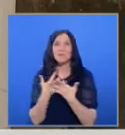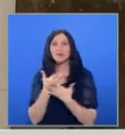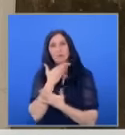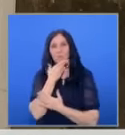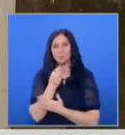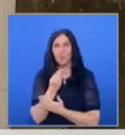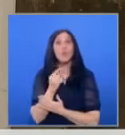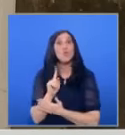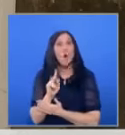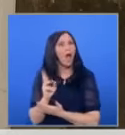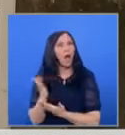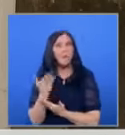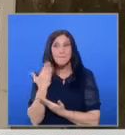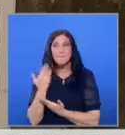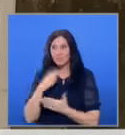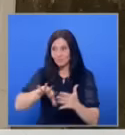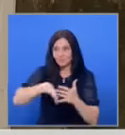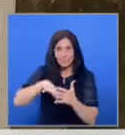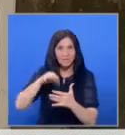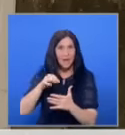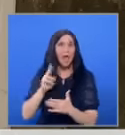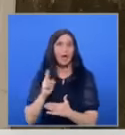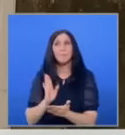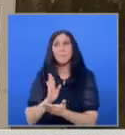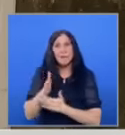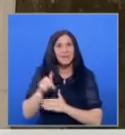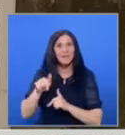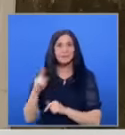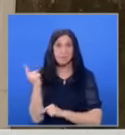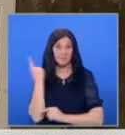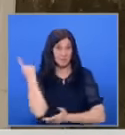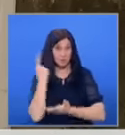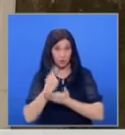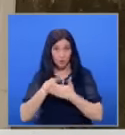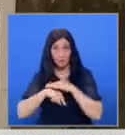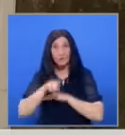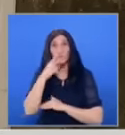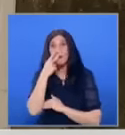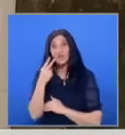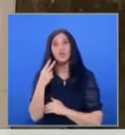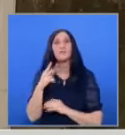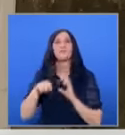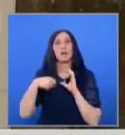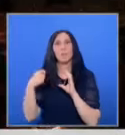познат. Но как беше генерирана и как премина днес първата задължителна матура, вижте в репортажа.